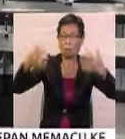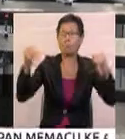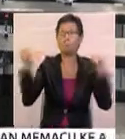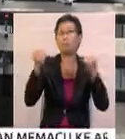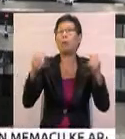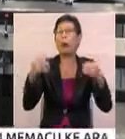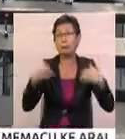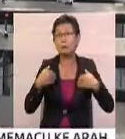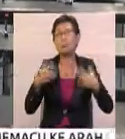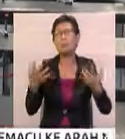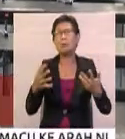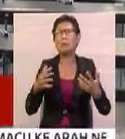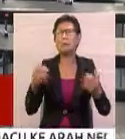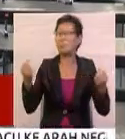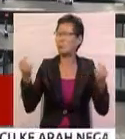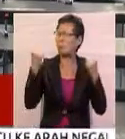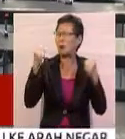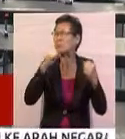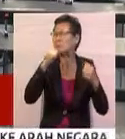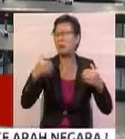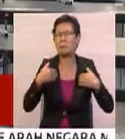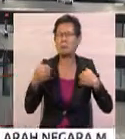tapi tak seberapa kuat.